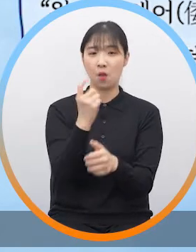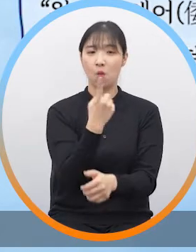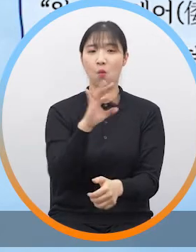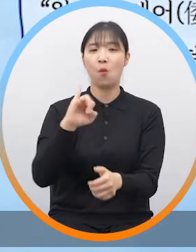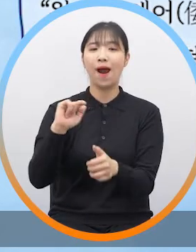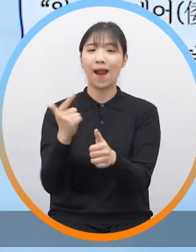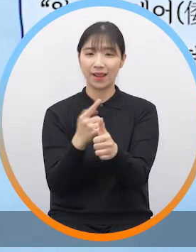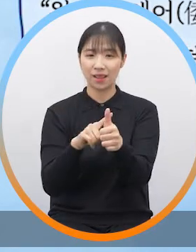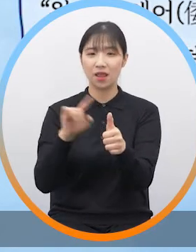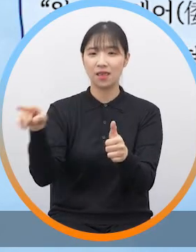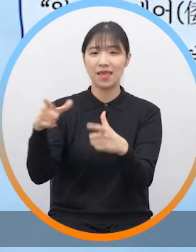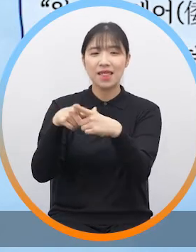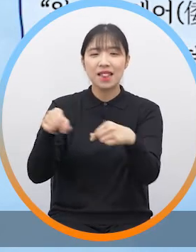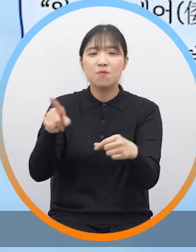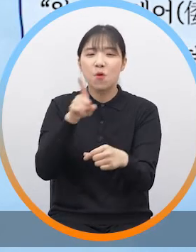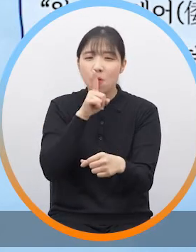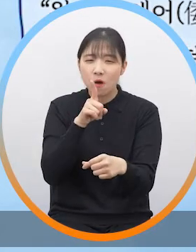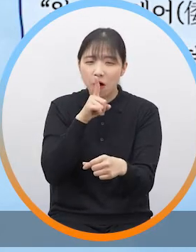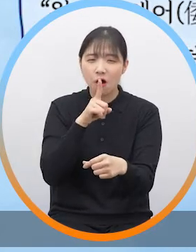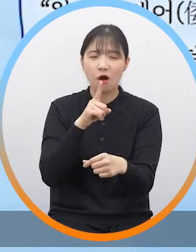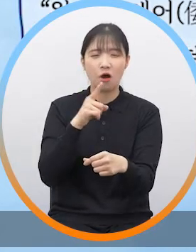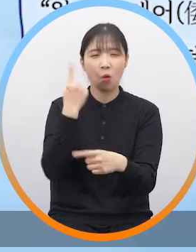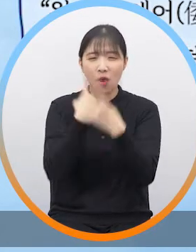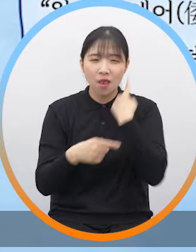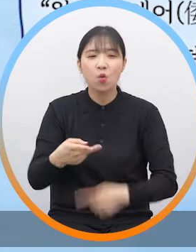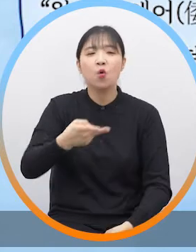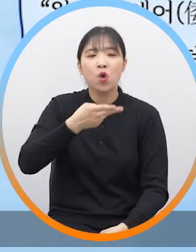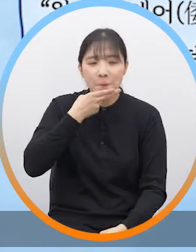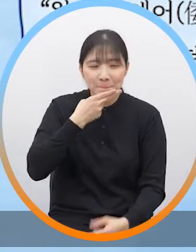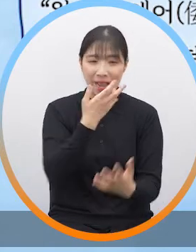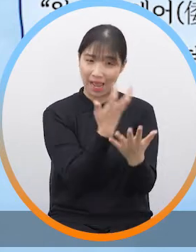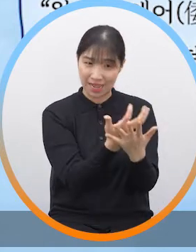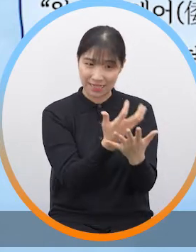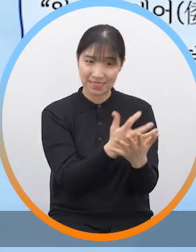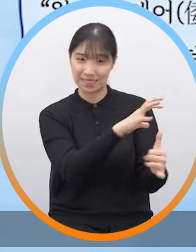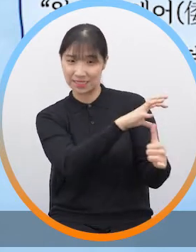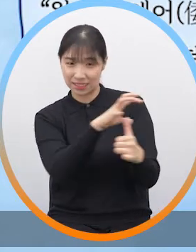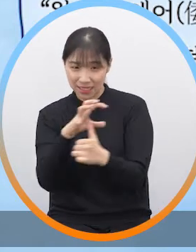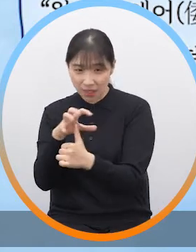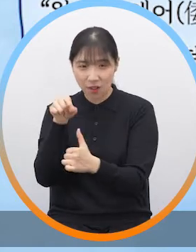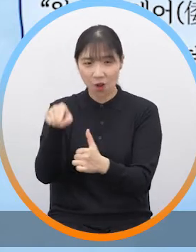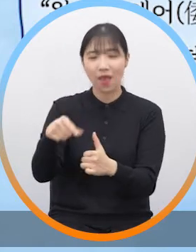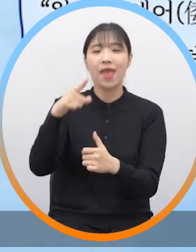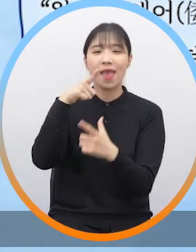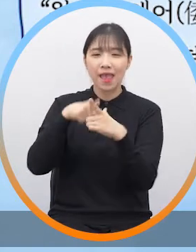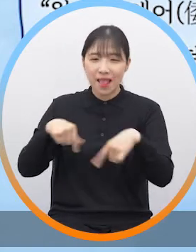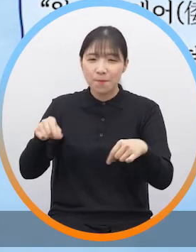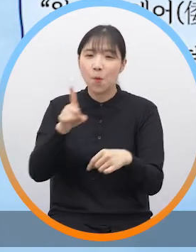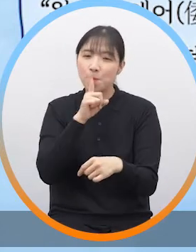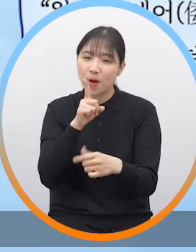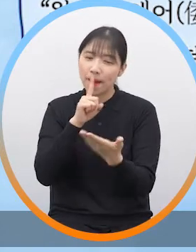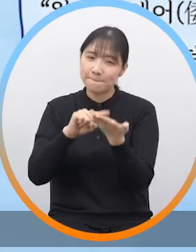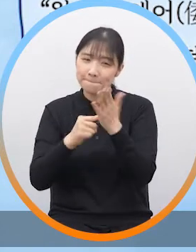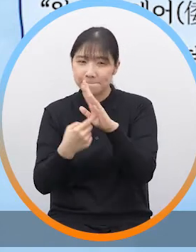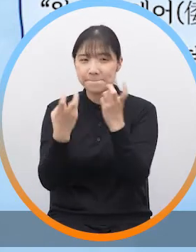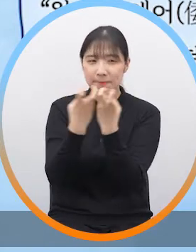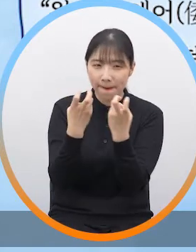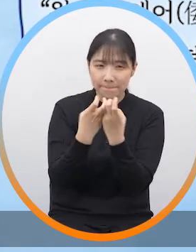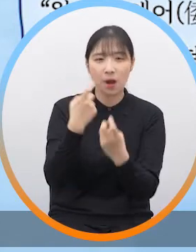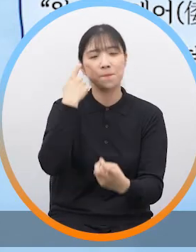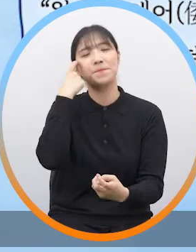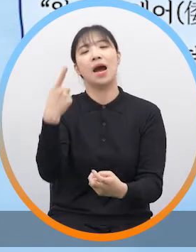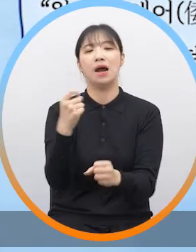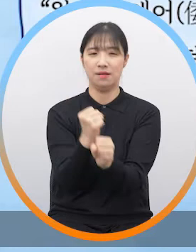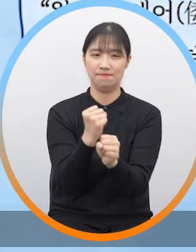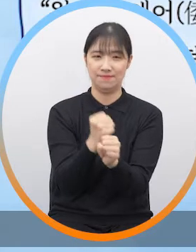외어 일본어의 특질을 훼손하지 않고서 한자를 이용해 외어를 표현하는 방법을 개발하였다. 즉